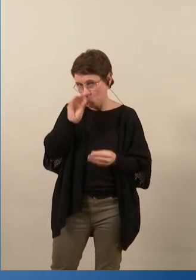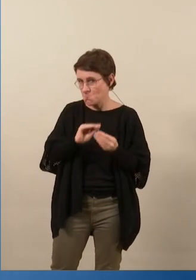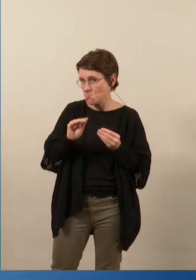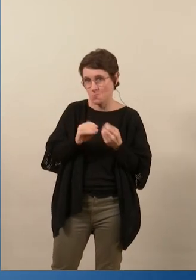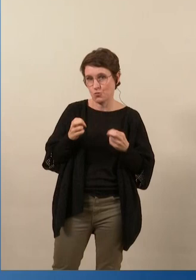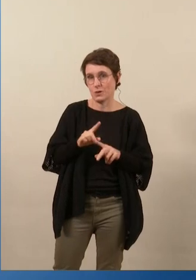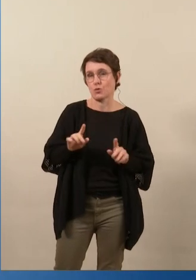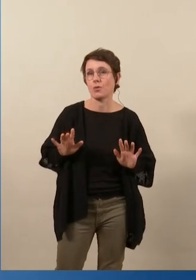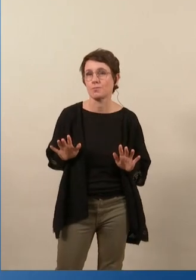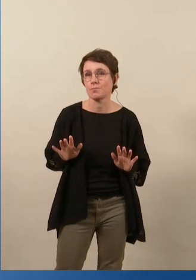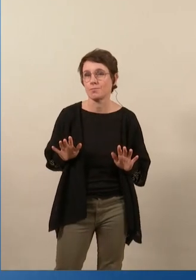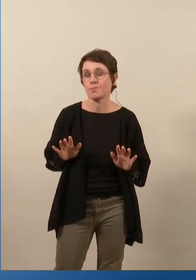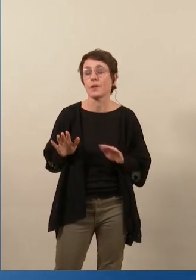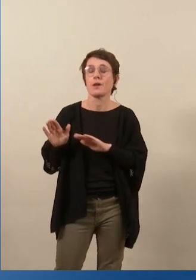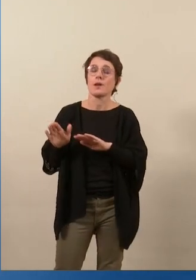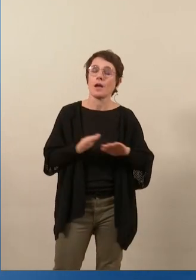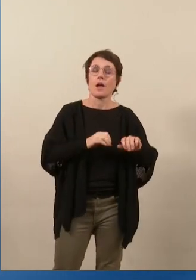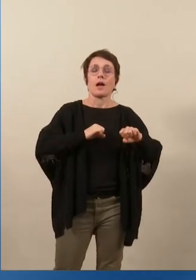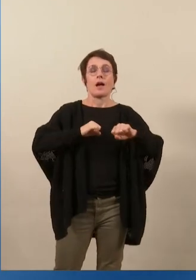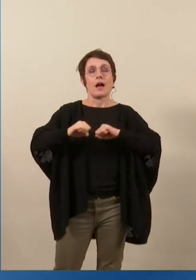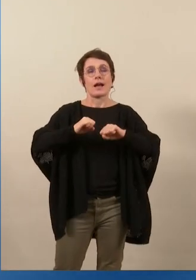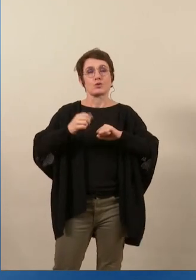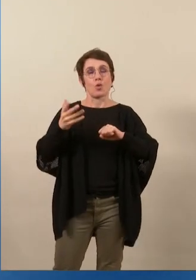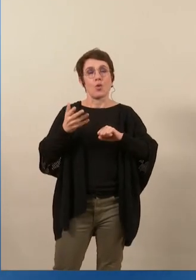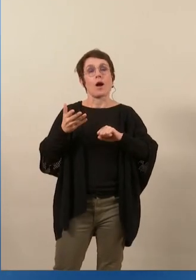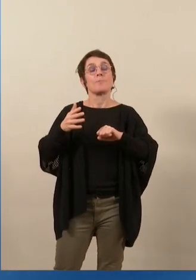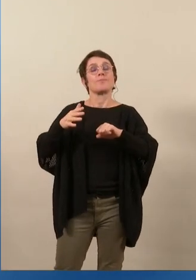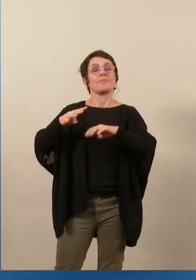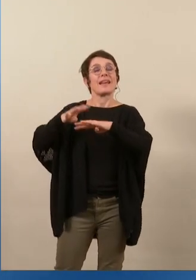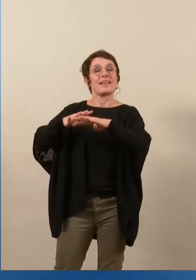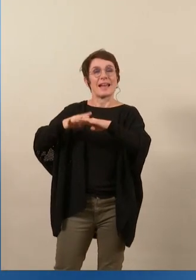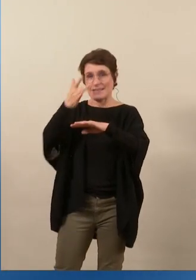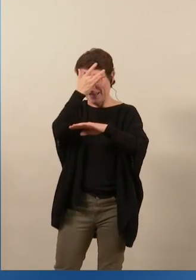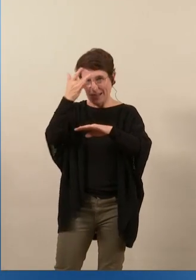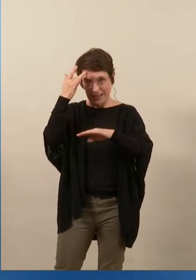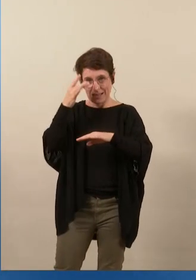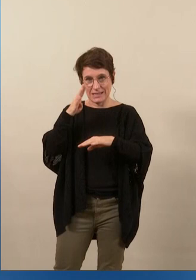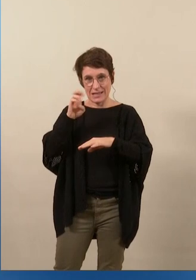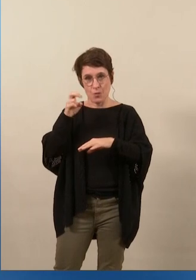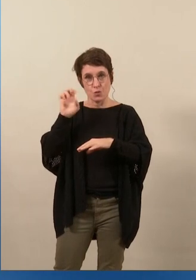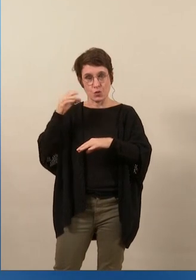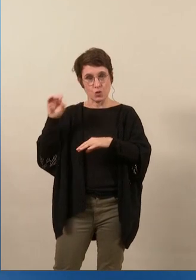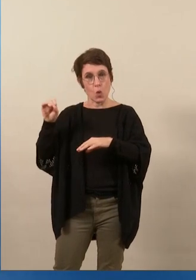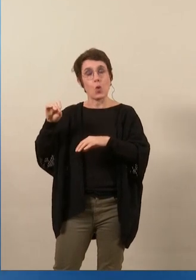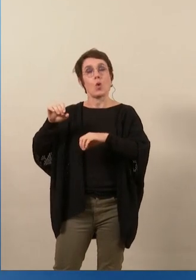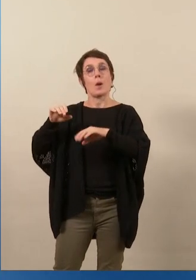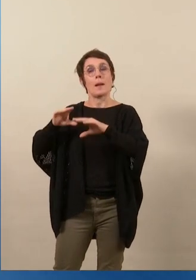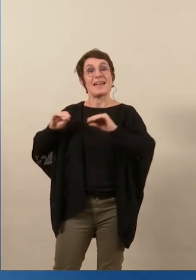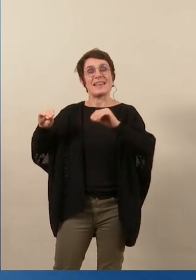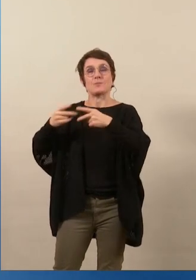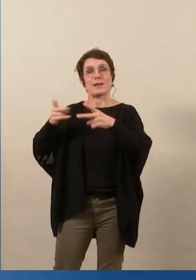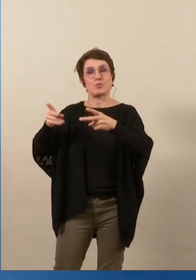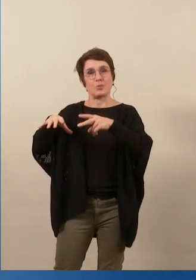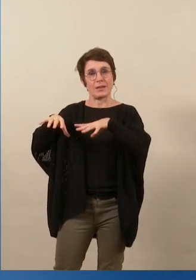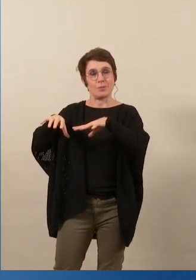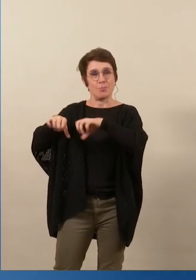matière concernant l'action accompagner les femmes du quartier saint-bruneau dans la réappropriation de l'espace public censé être terminé